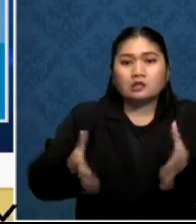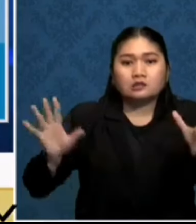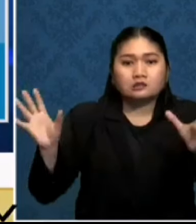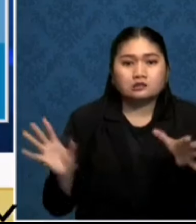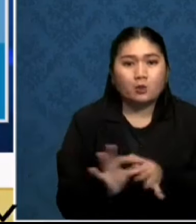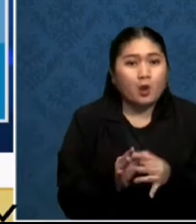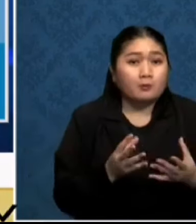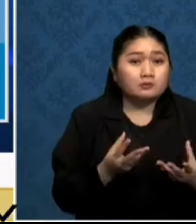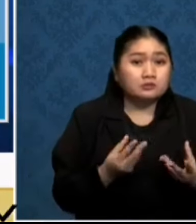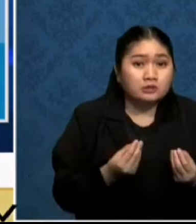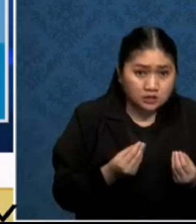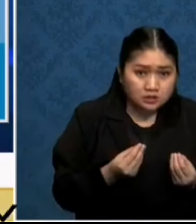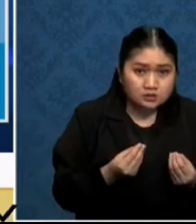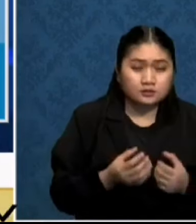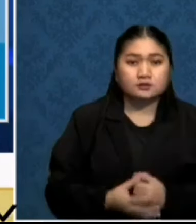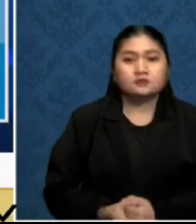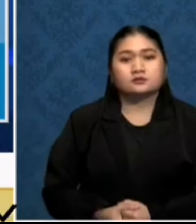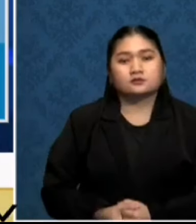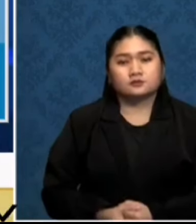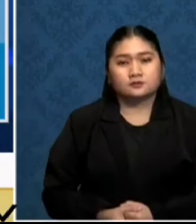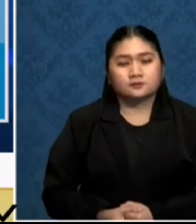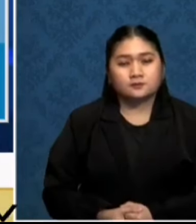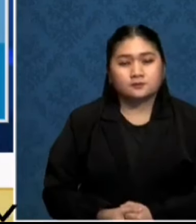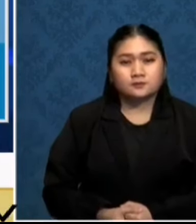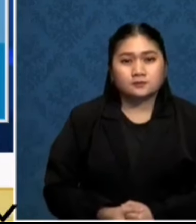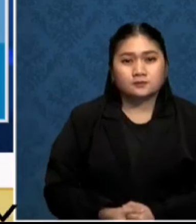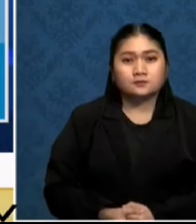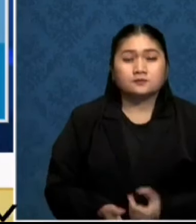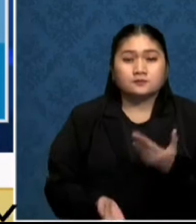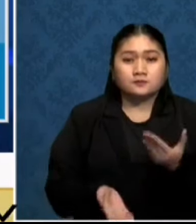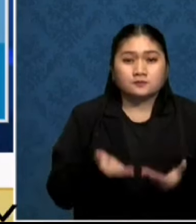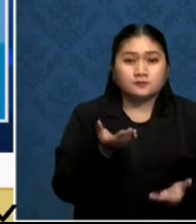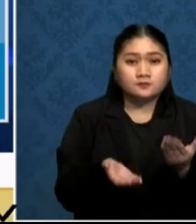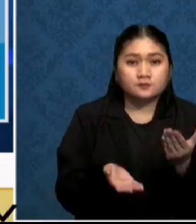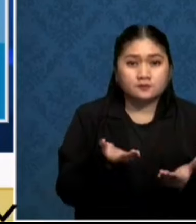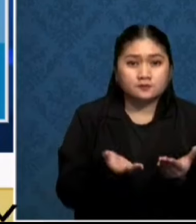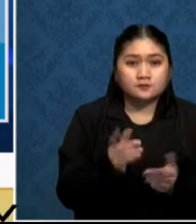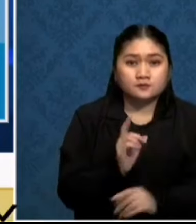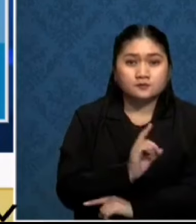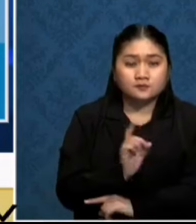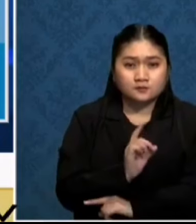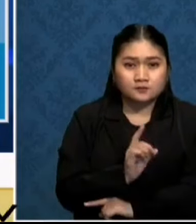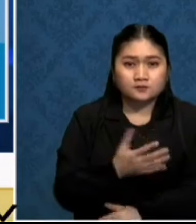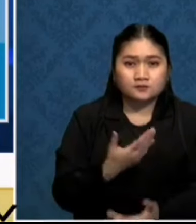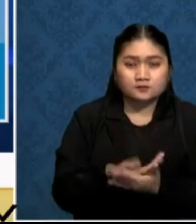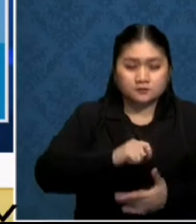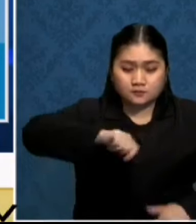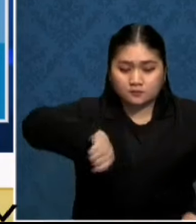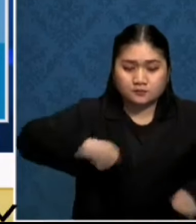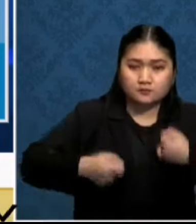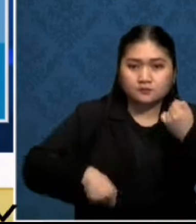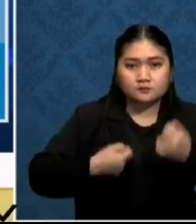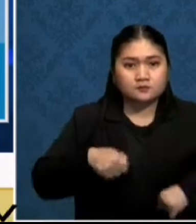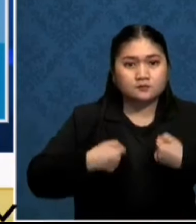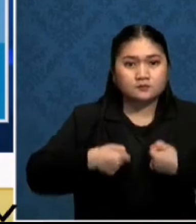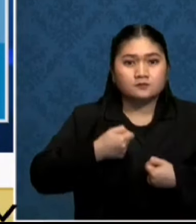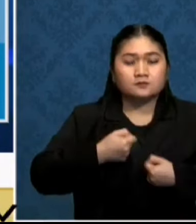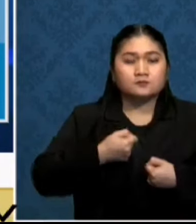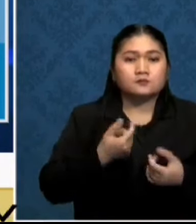ดินด้วยนะครับเป็นต้นตลอดจนรายจ่ายลงทุนคือรายจ่ายที่